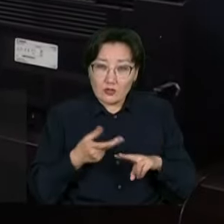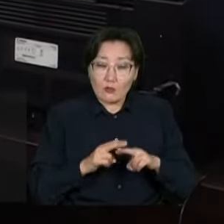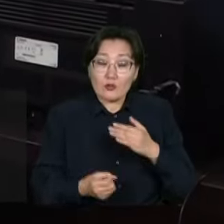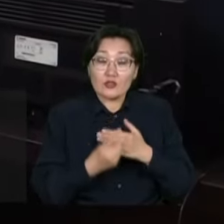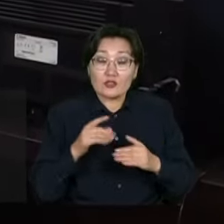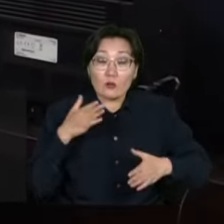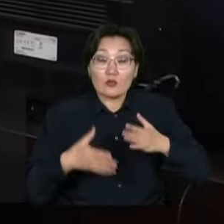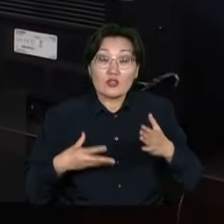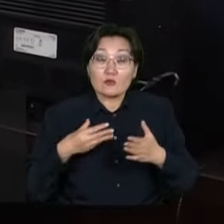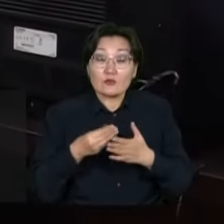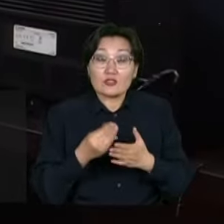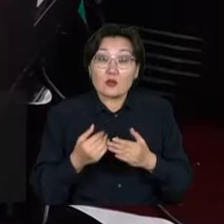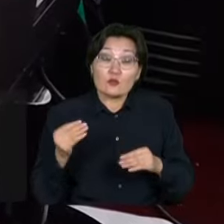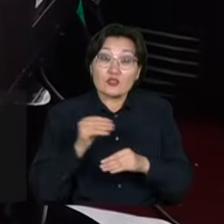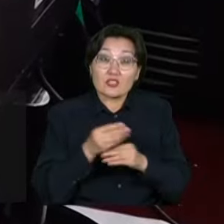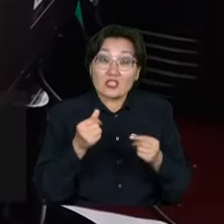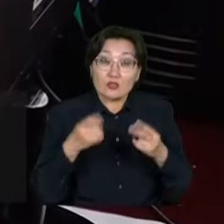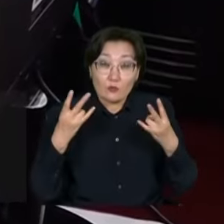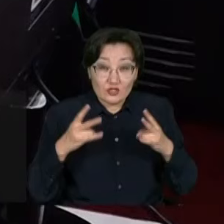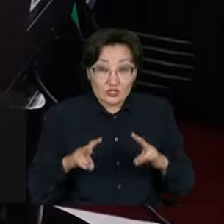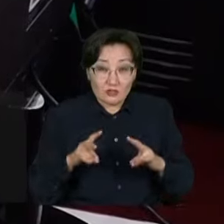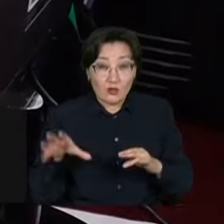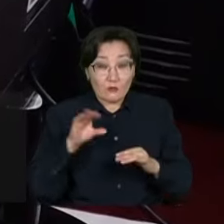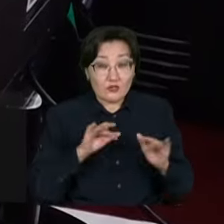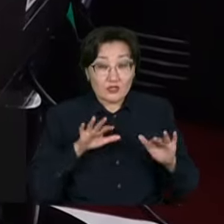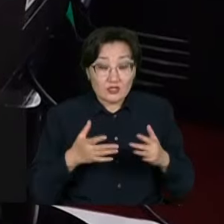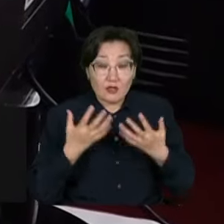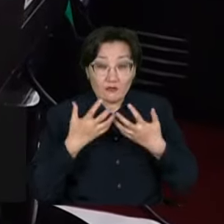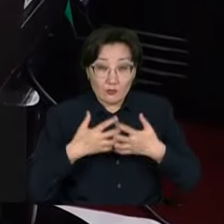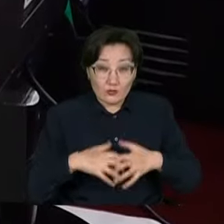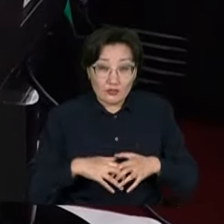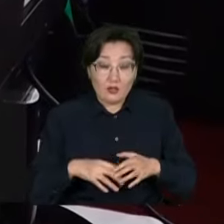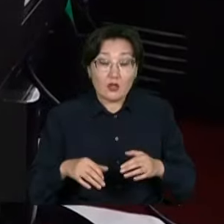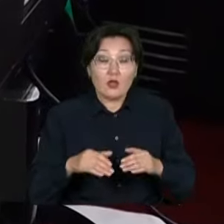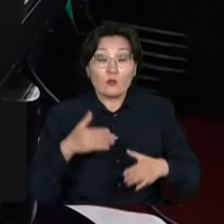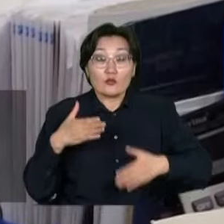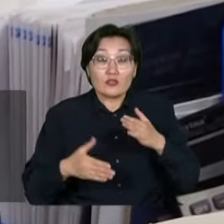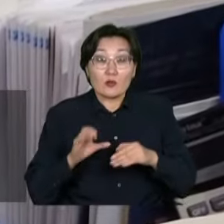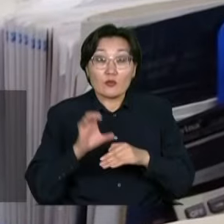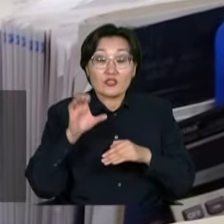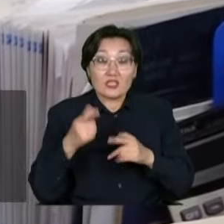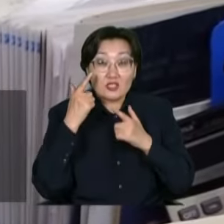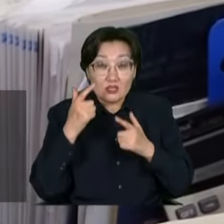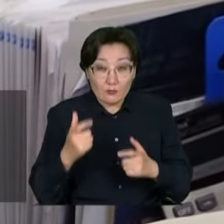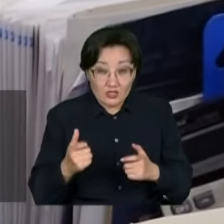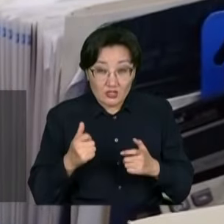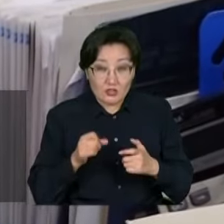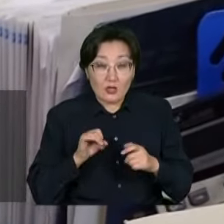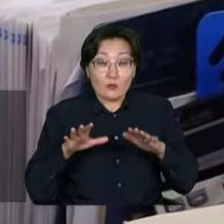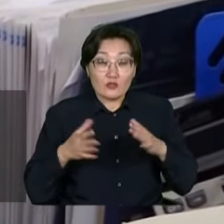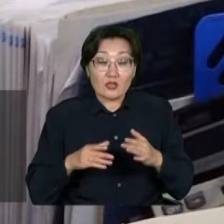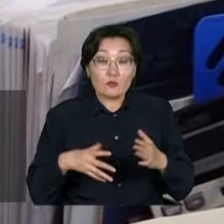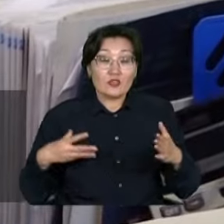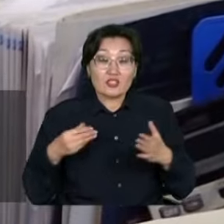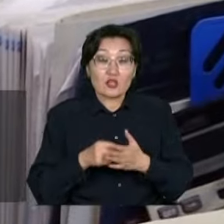робота оплачивать судебникам дополнительно не придется, поскольку все происходит автоматически. Устройство направляет должнику СМС-уведомление. В случае